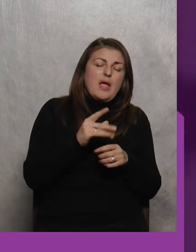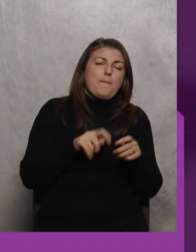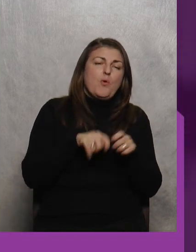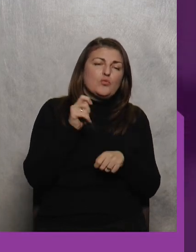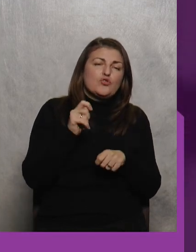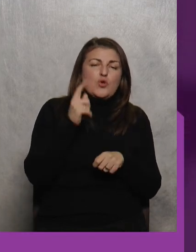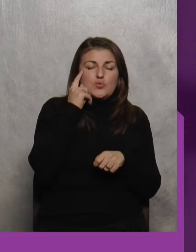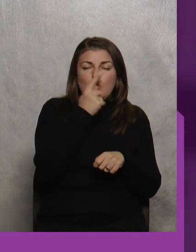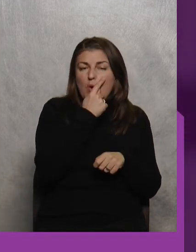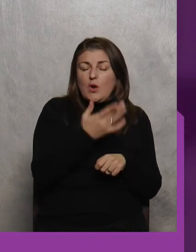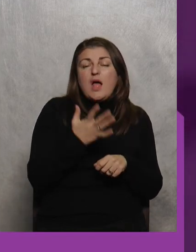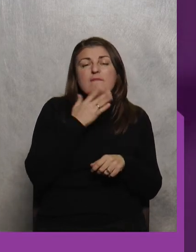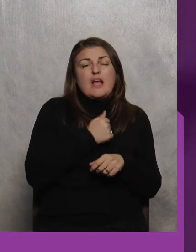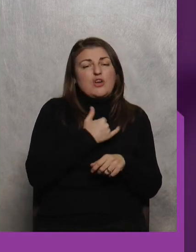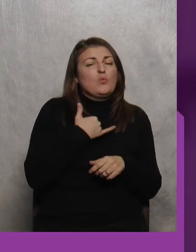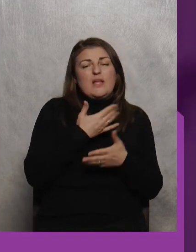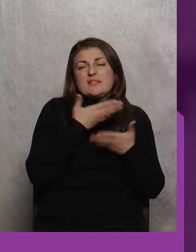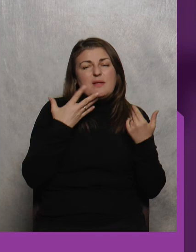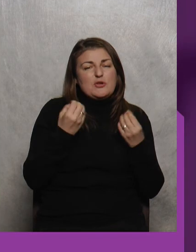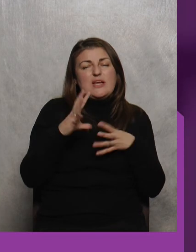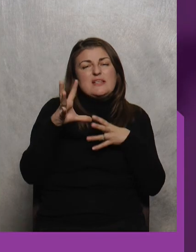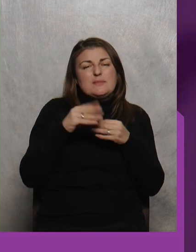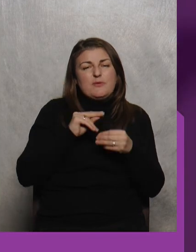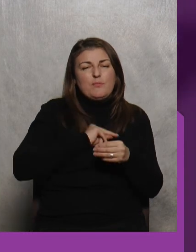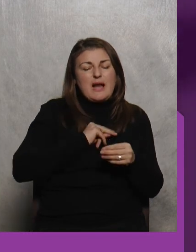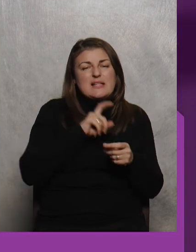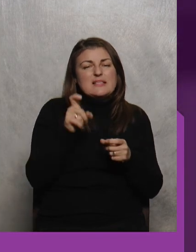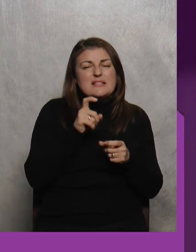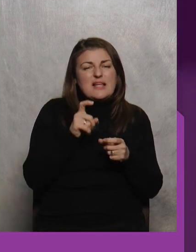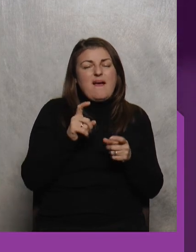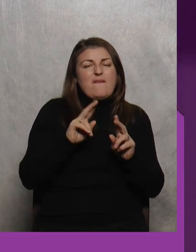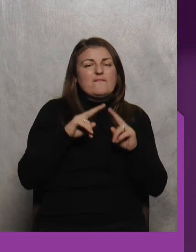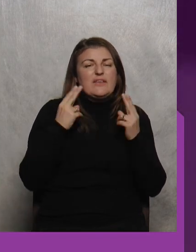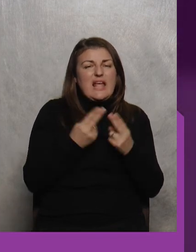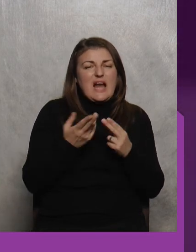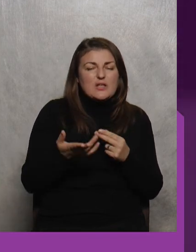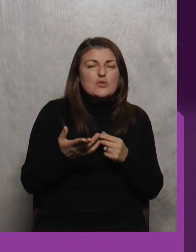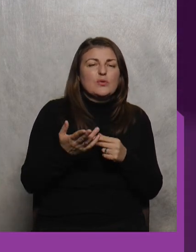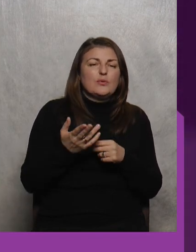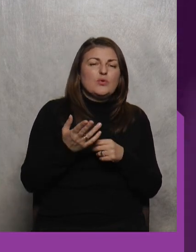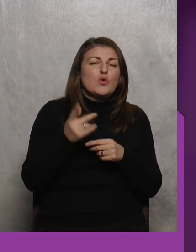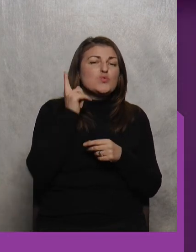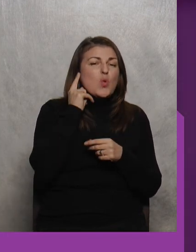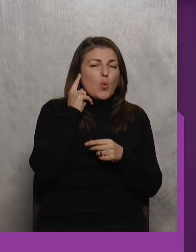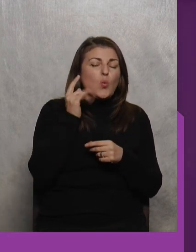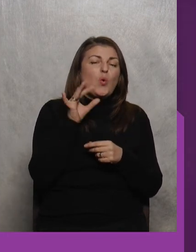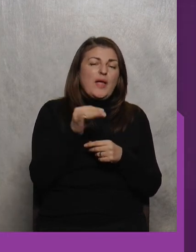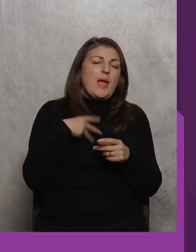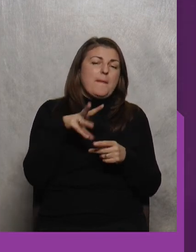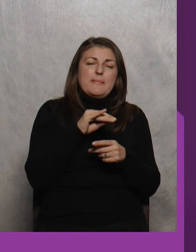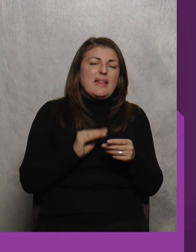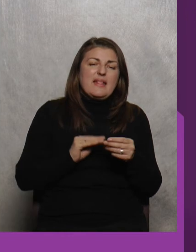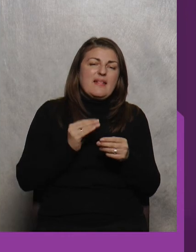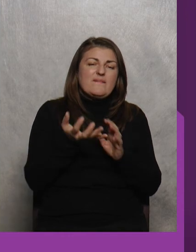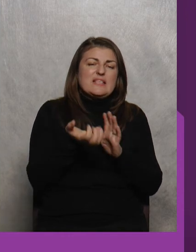порушенням зору. На жаль, в нас нема ще співпраці з Федерацією слуху, і ми не